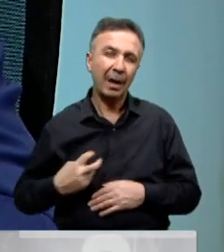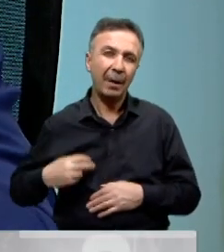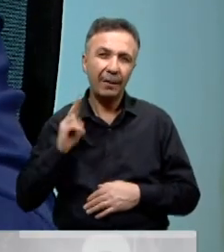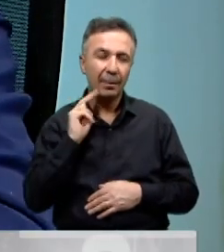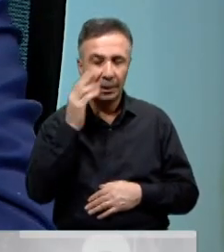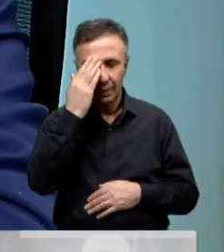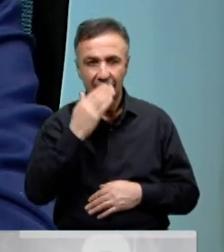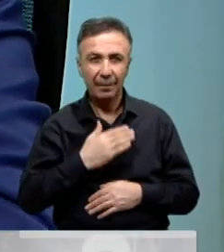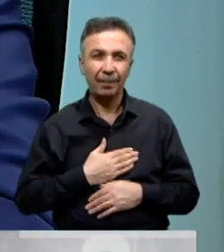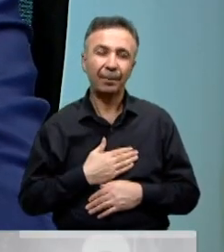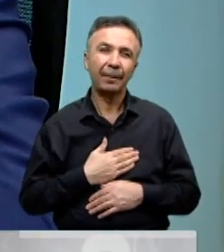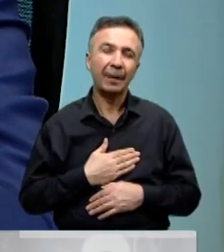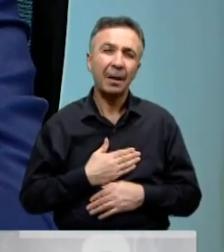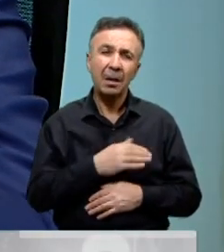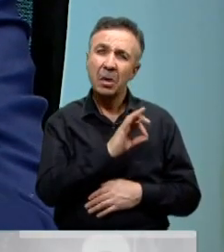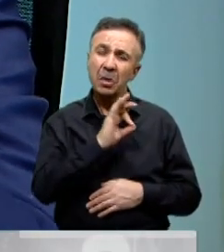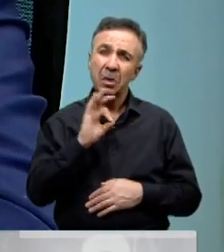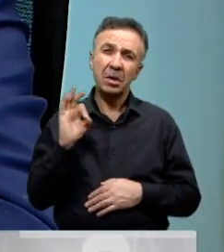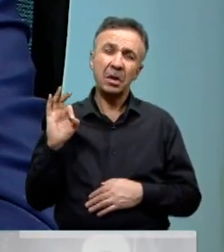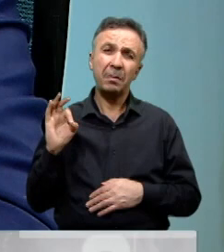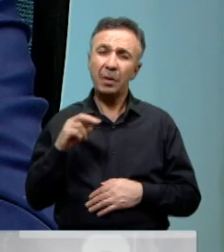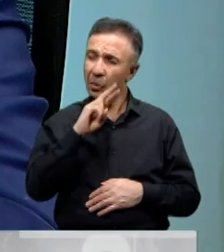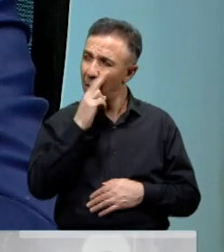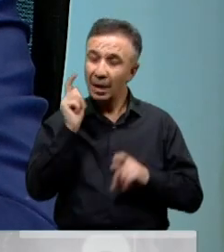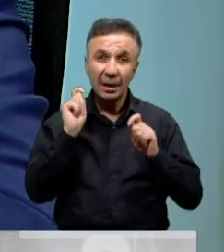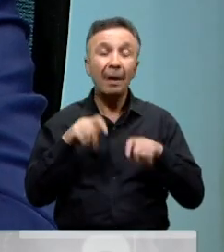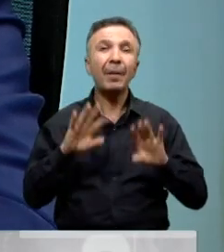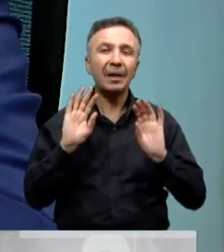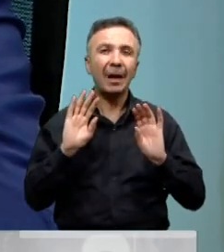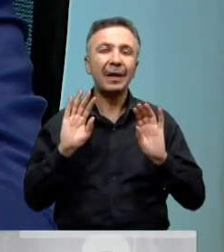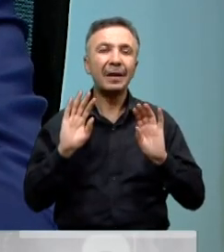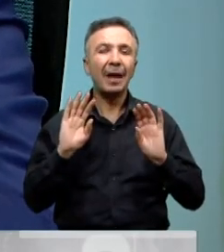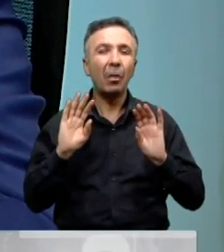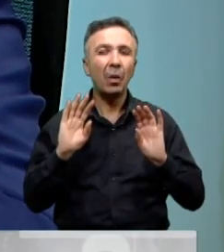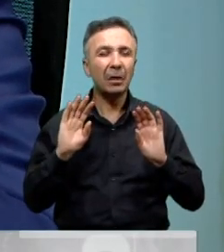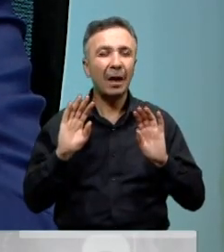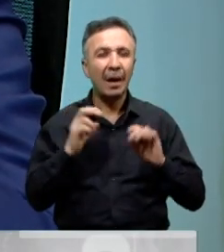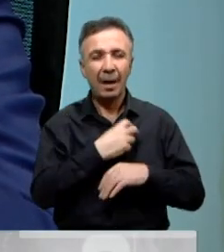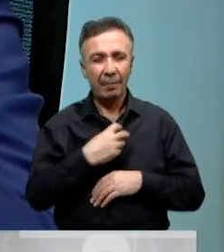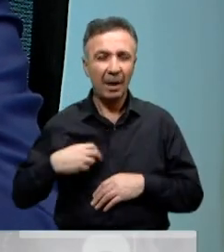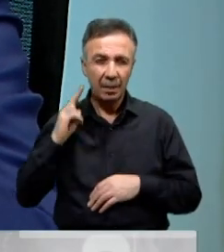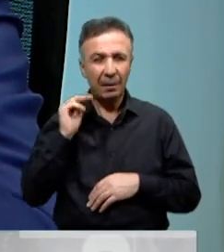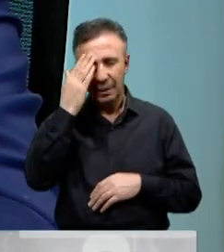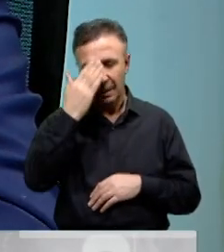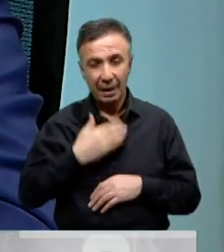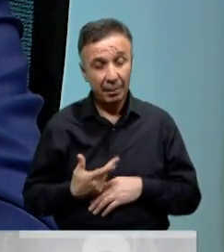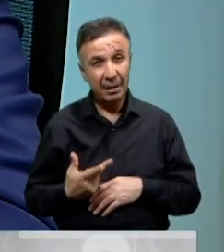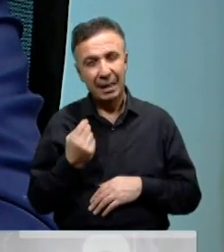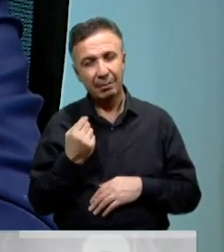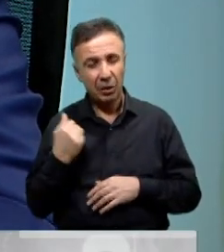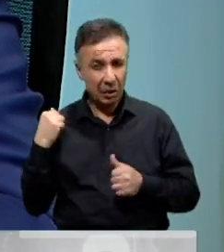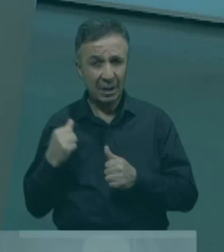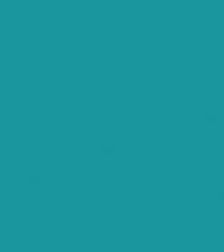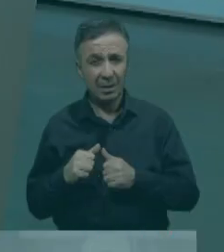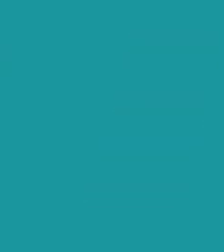aleyhissalatu vesselam'da hiçbir günah işlemediği halde o da Günde 70 kere 100 kere tövbe istiğfar